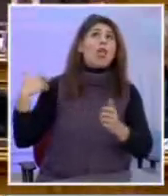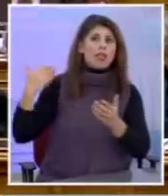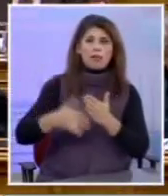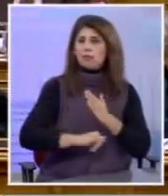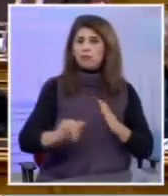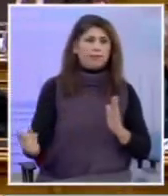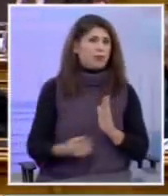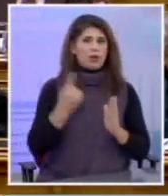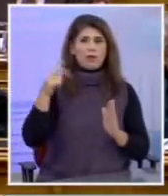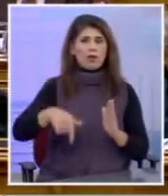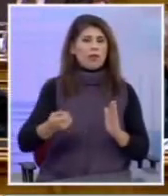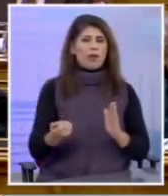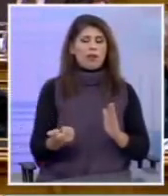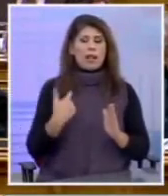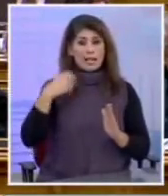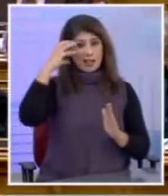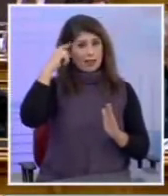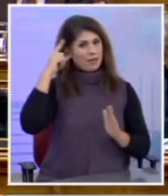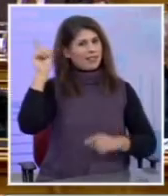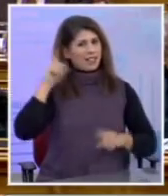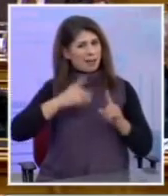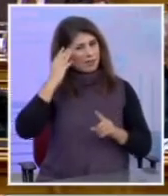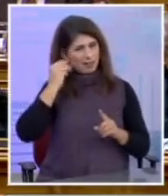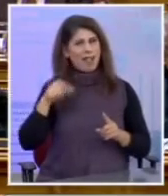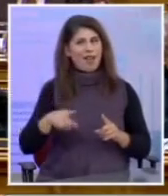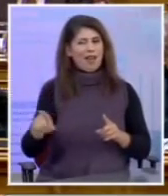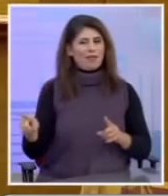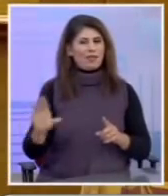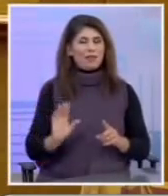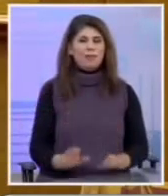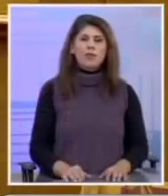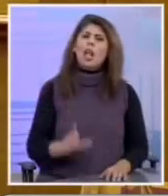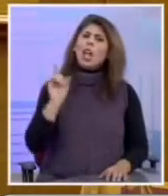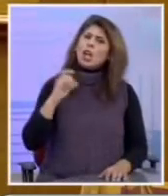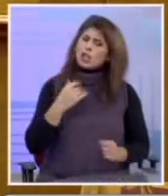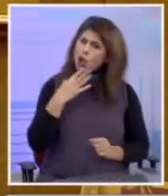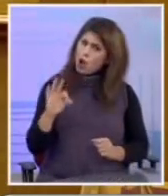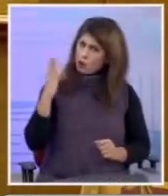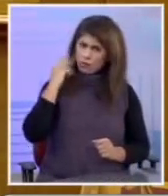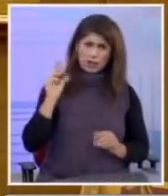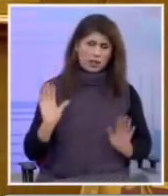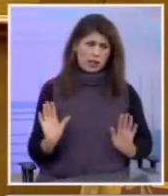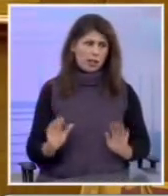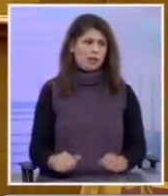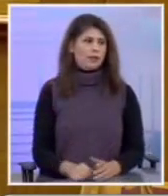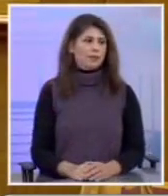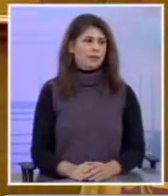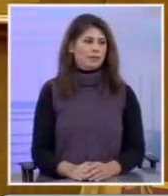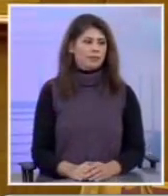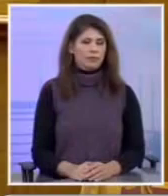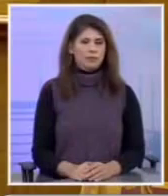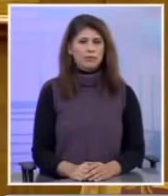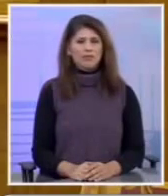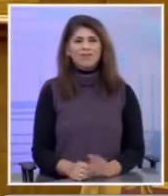επίσης, γιατί ορισμένοι τα ξεχνάτε αυτά, ίσως έχετε λόγους να τα ξεχνάτε, το